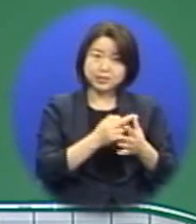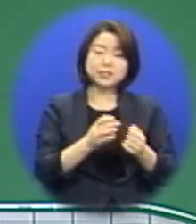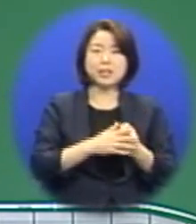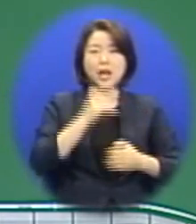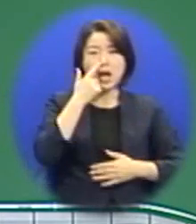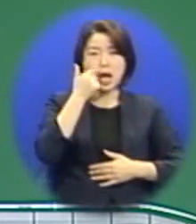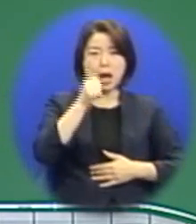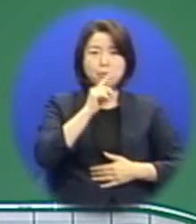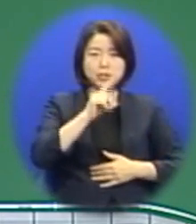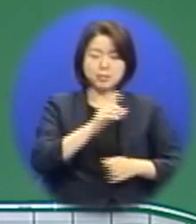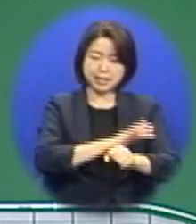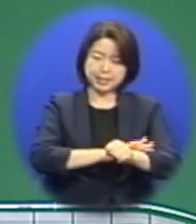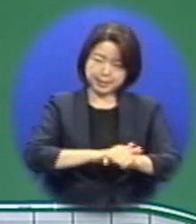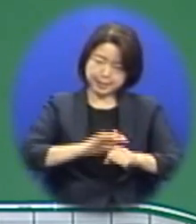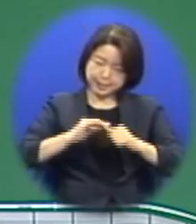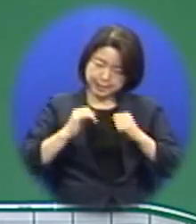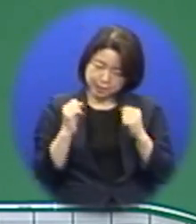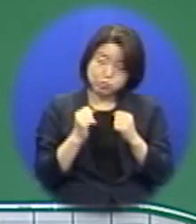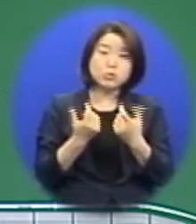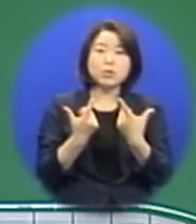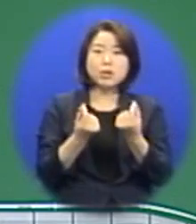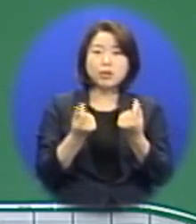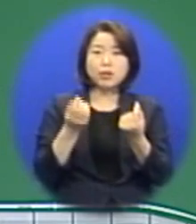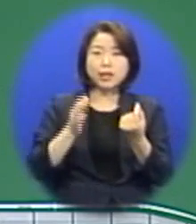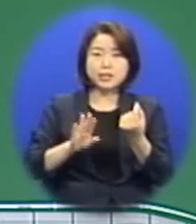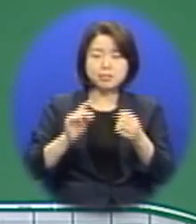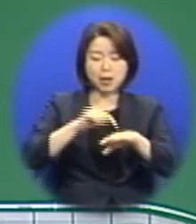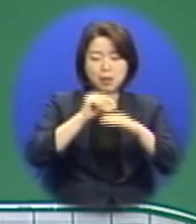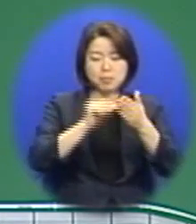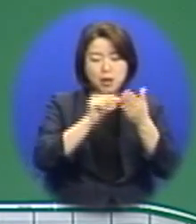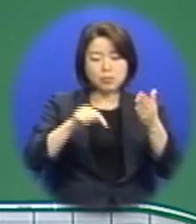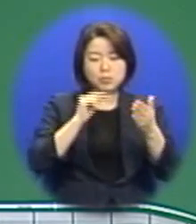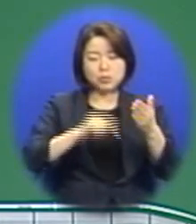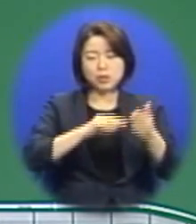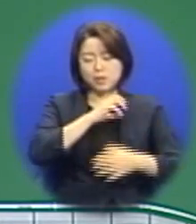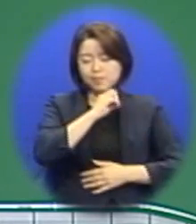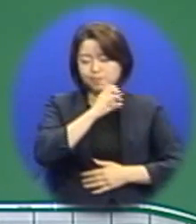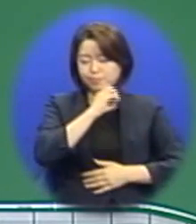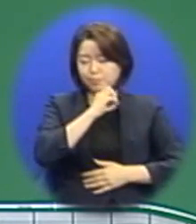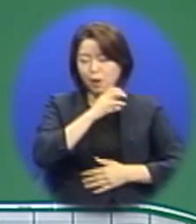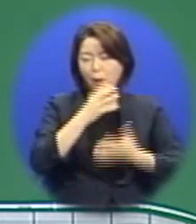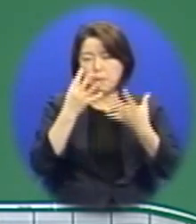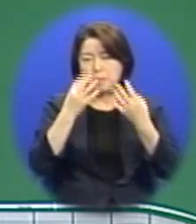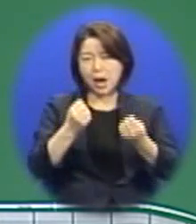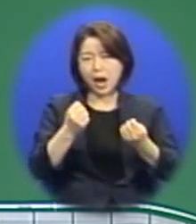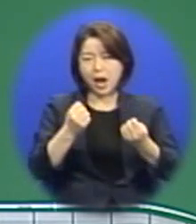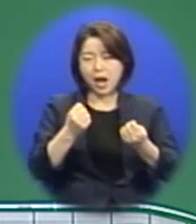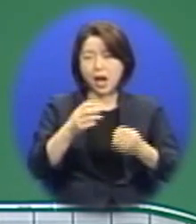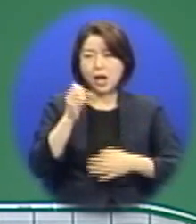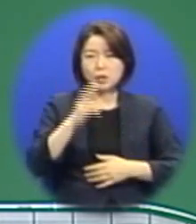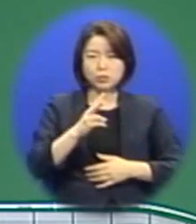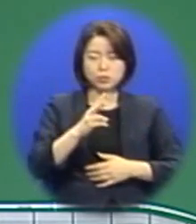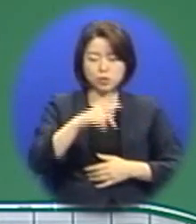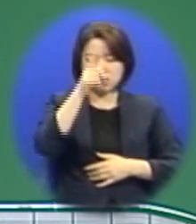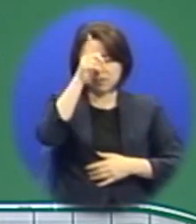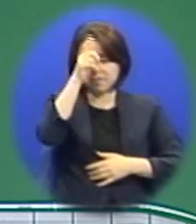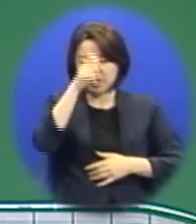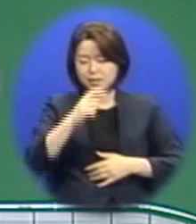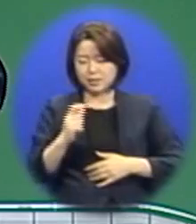아버지 말잘 들은 것 같은데도 마음에는 불평과 불만, 그리고 얼마나